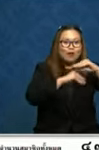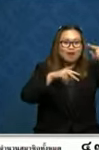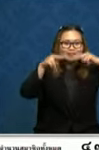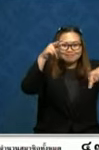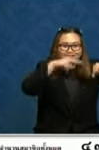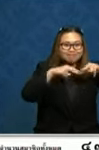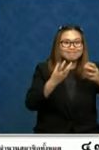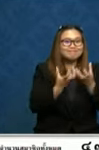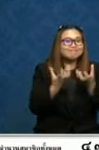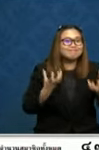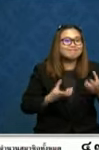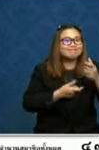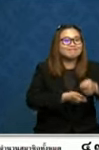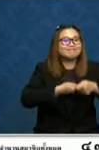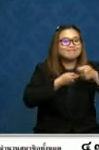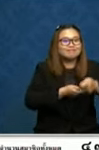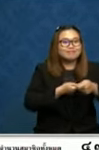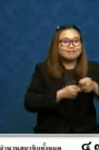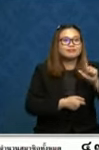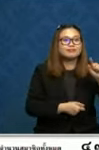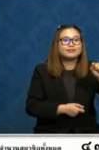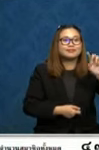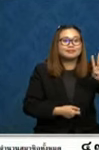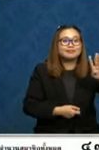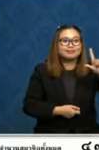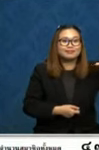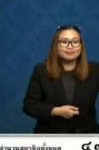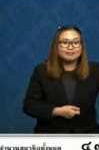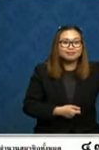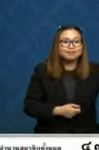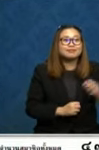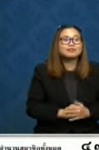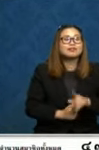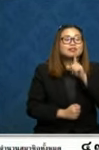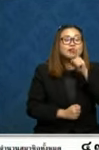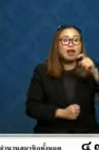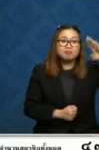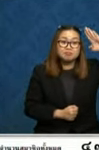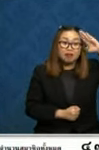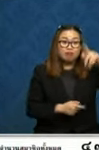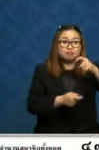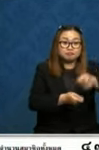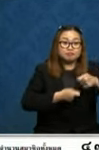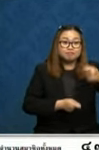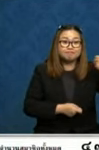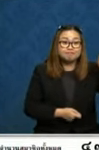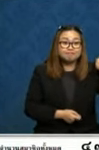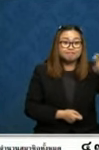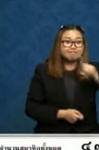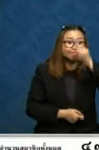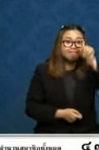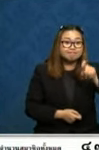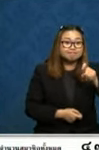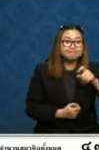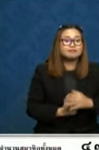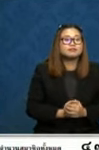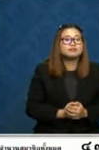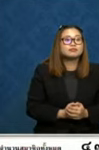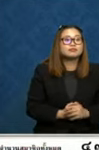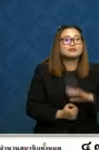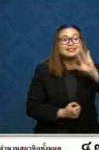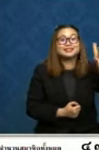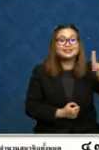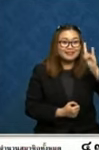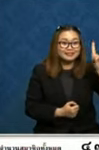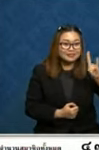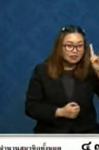ทางกสิกรรม24ล้านท่านทำกสิกรรมด้วยนะคะ แล้วก็จัดหาพ่อพันธุ์แม่พันธุ์สัตว์นะคะ